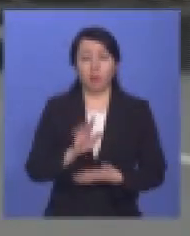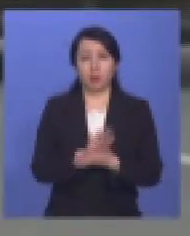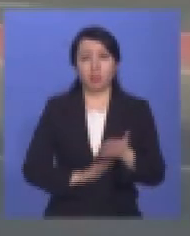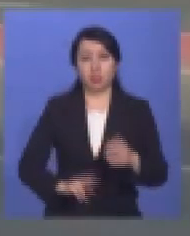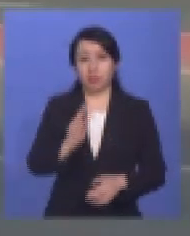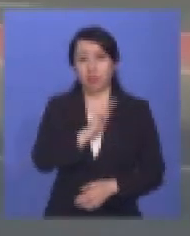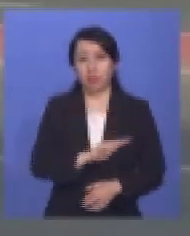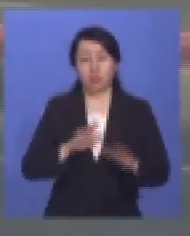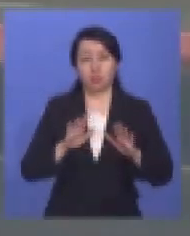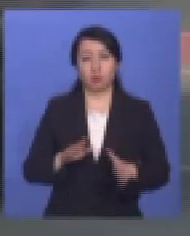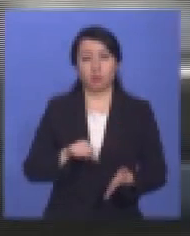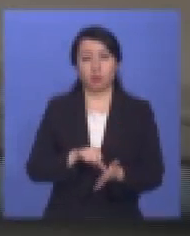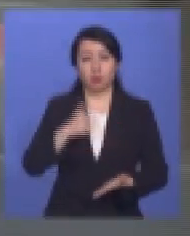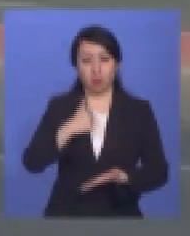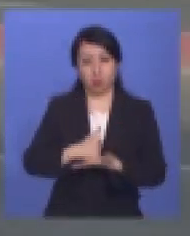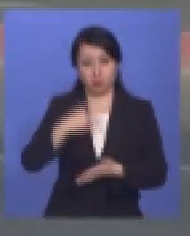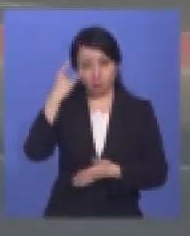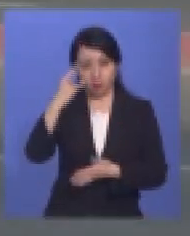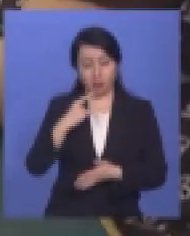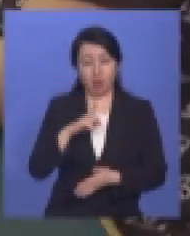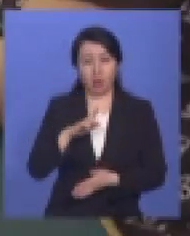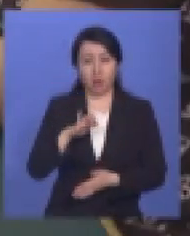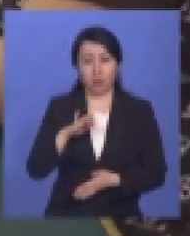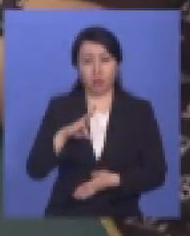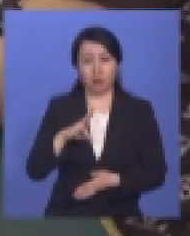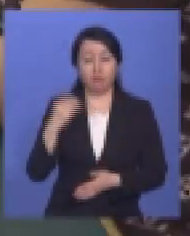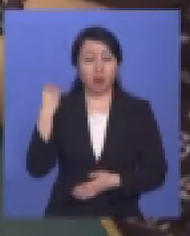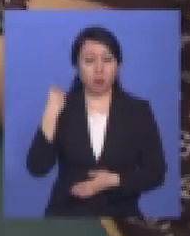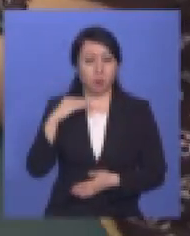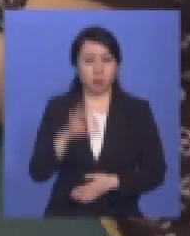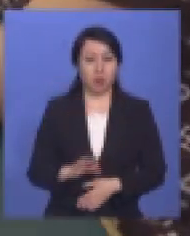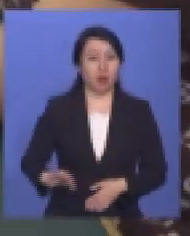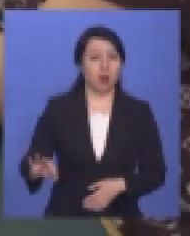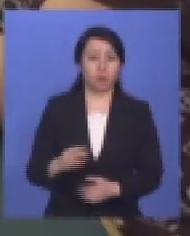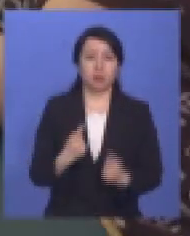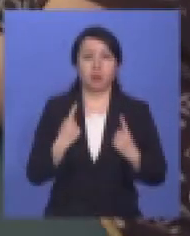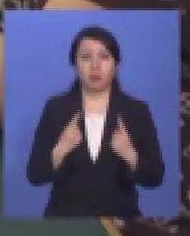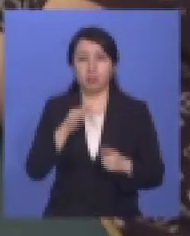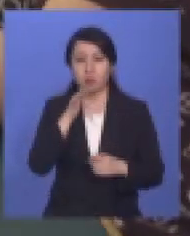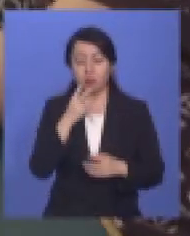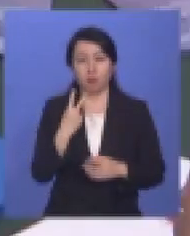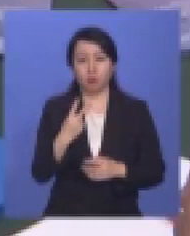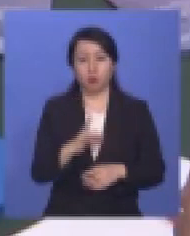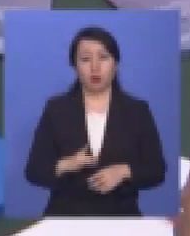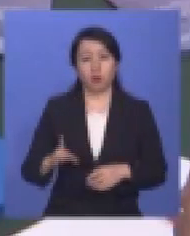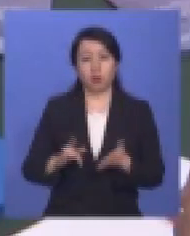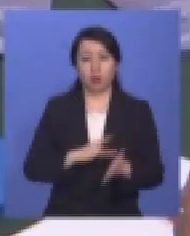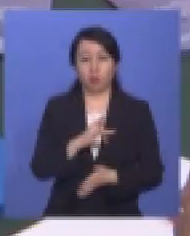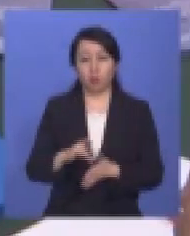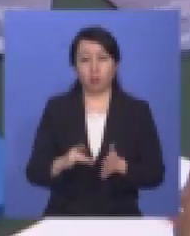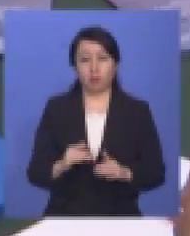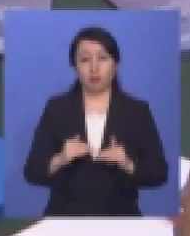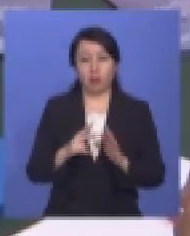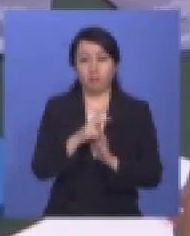Продолжается работа штаба кандидатов в президенты Мейрама Кожикена в Актюбинской области. В настоящее время в двух районах города